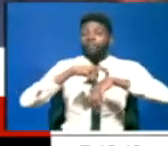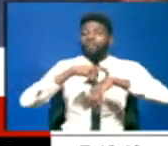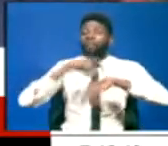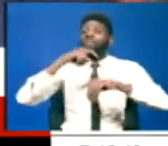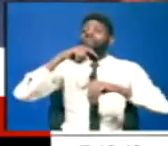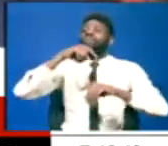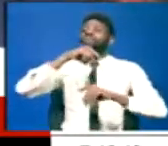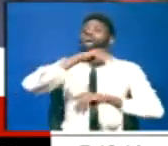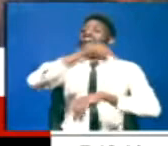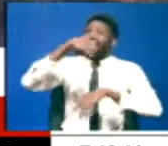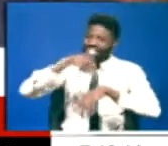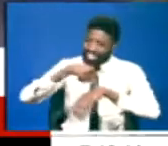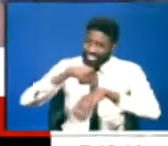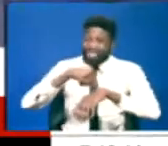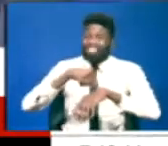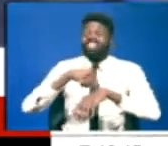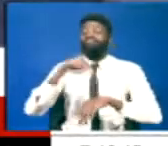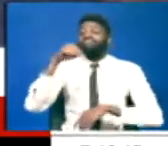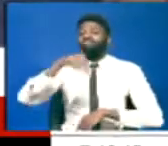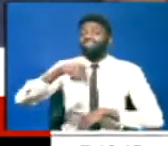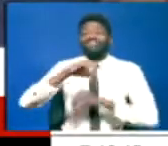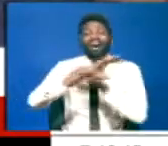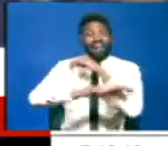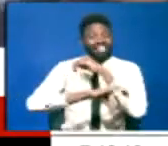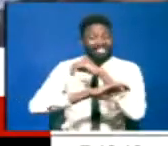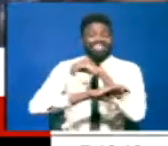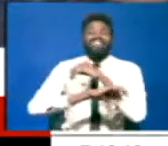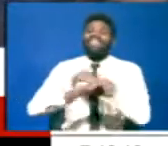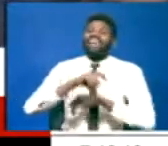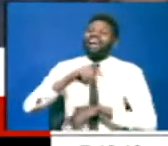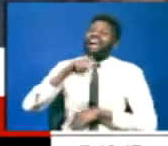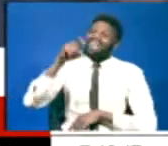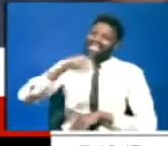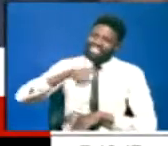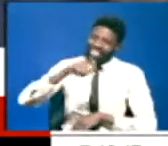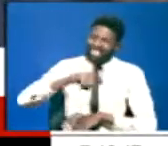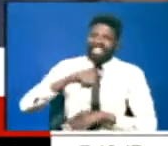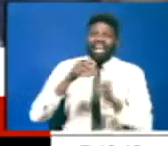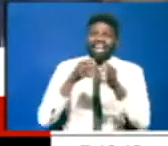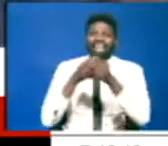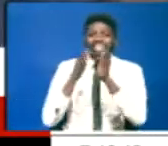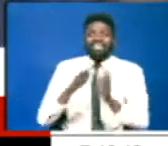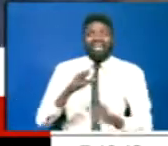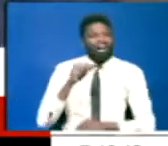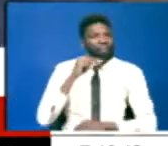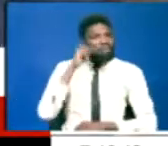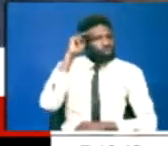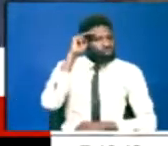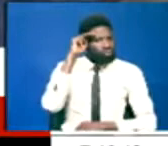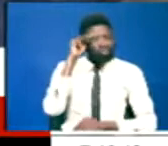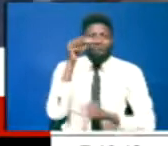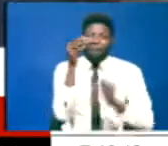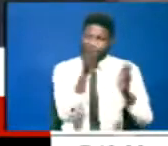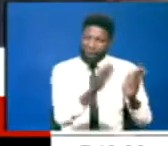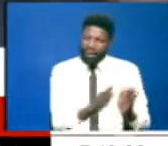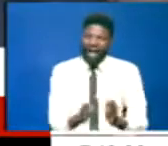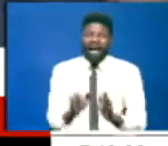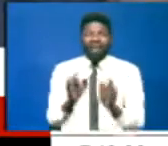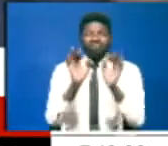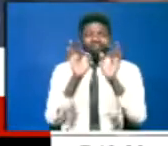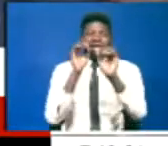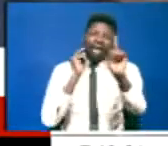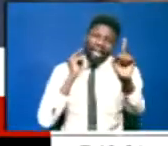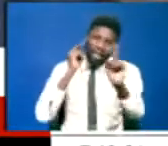viongozi wamekomaa, viongozi ambao wako na mipango na nia njema kwa Wakenya